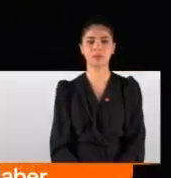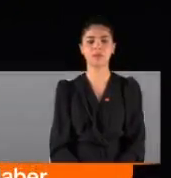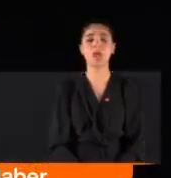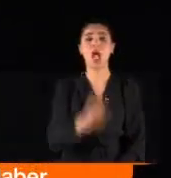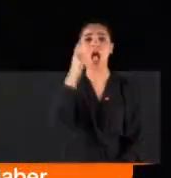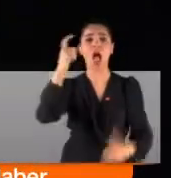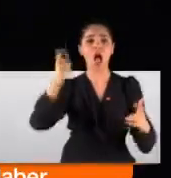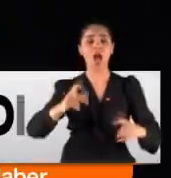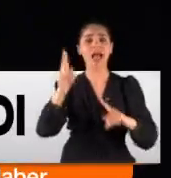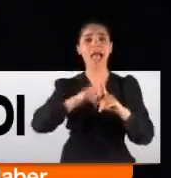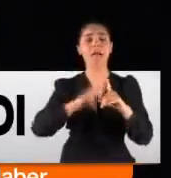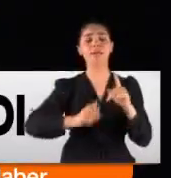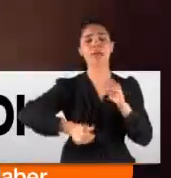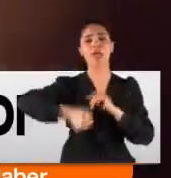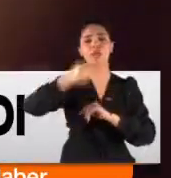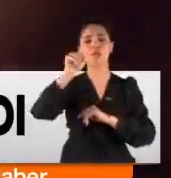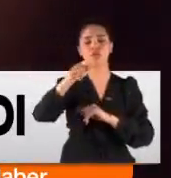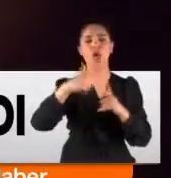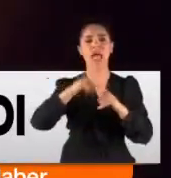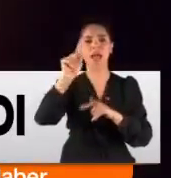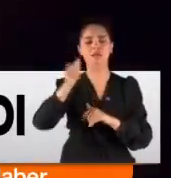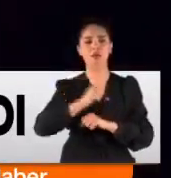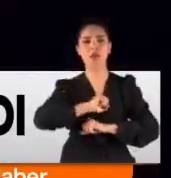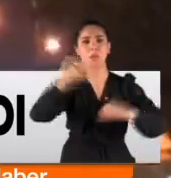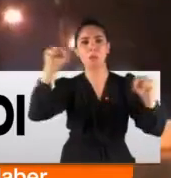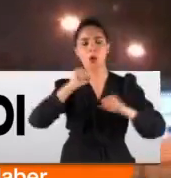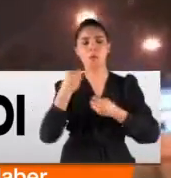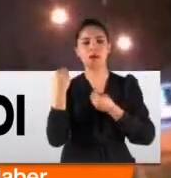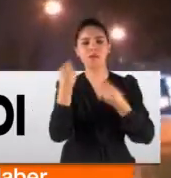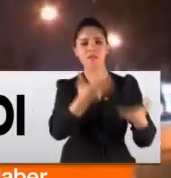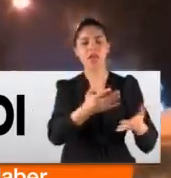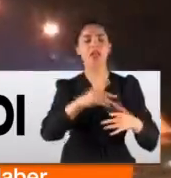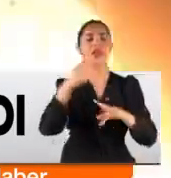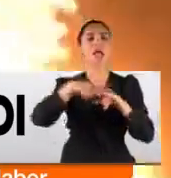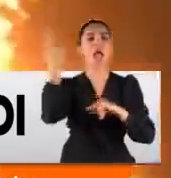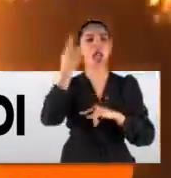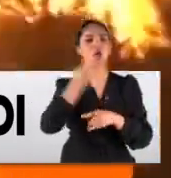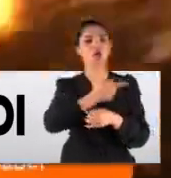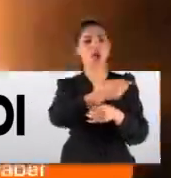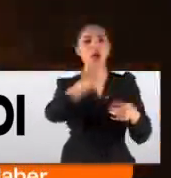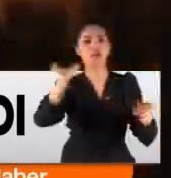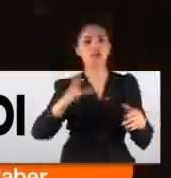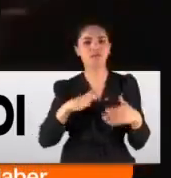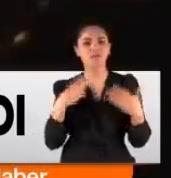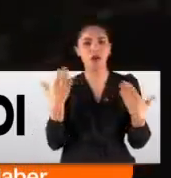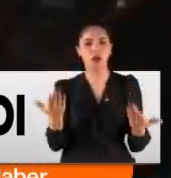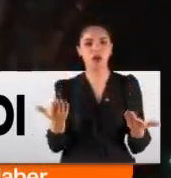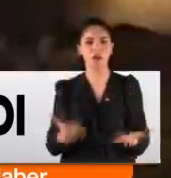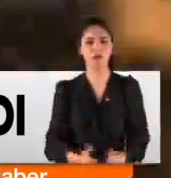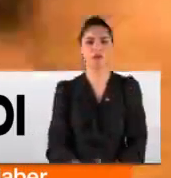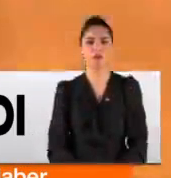Başkent'te Ankara Emniyet Müdürlüğü F-16'larla bombalandı, helikopterlerle ateş altına alındı.